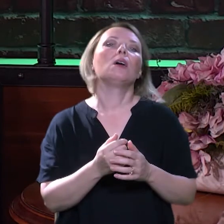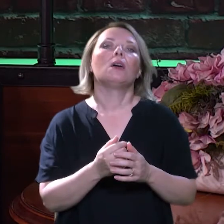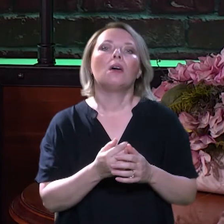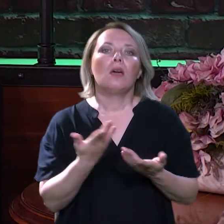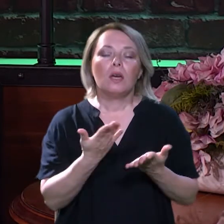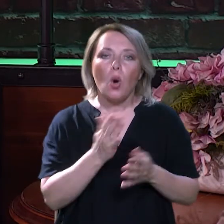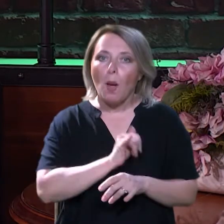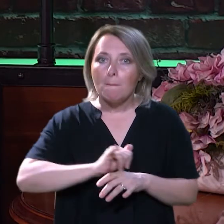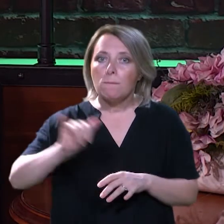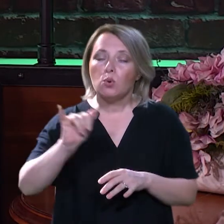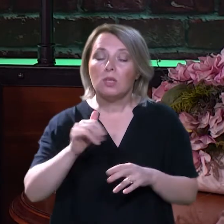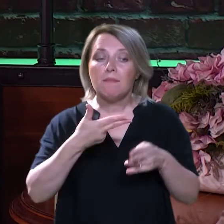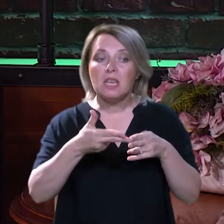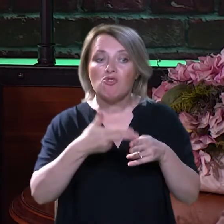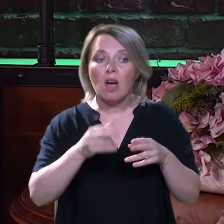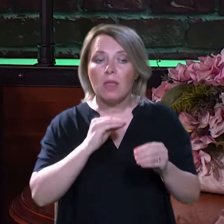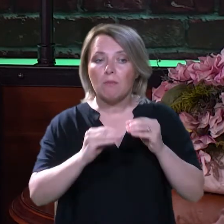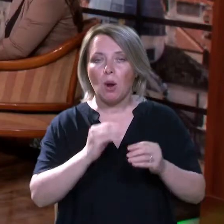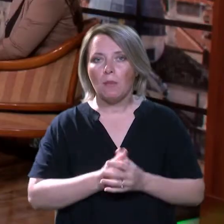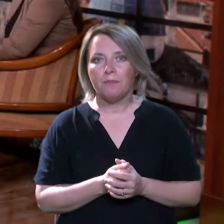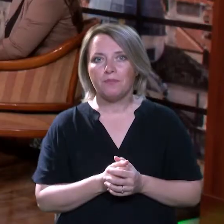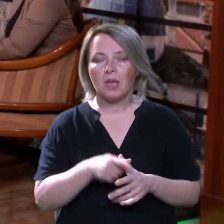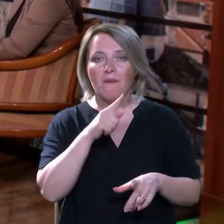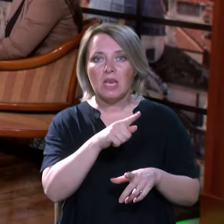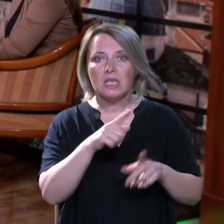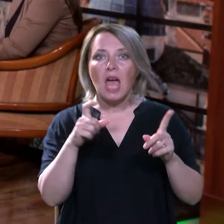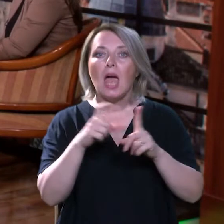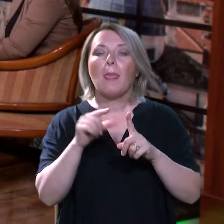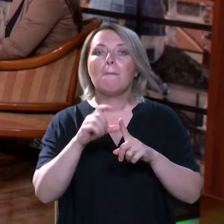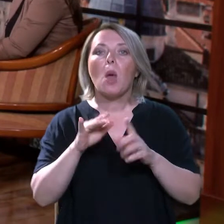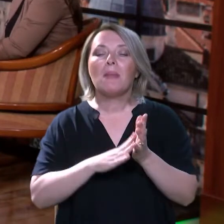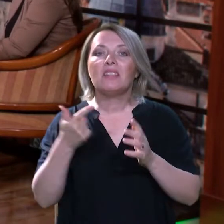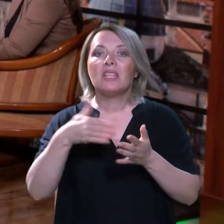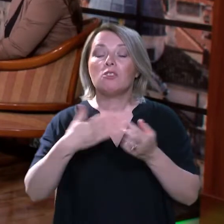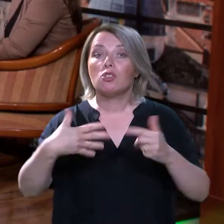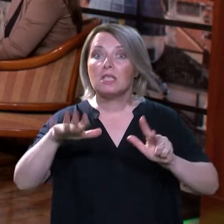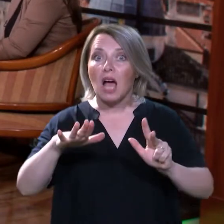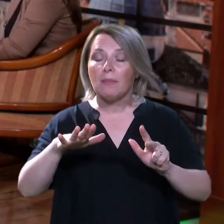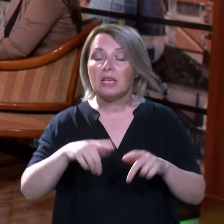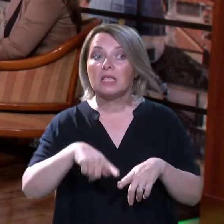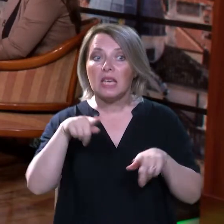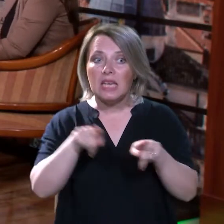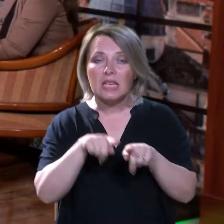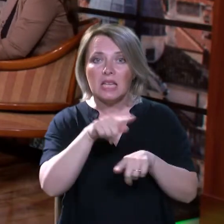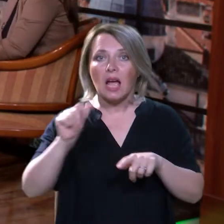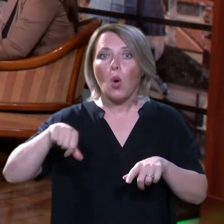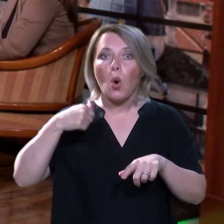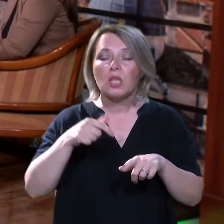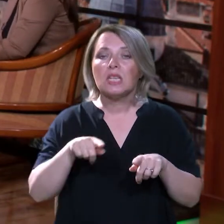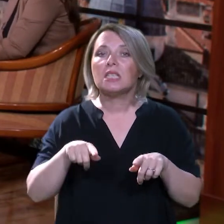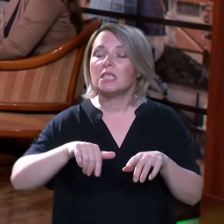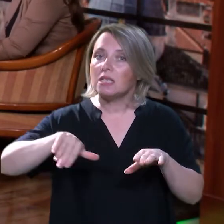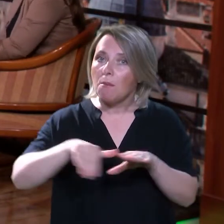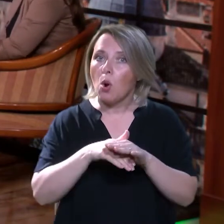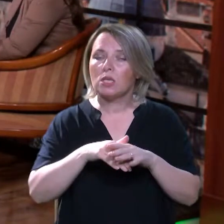i kojim putem ćemo rješavati. Vi ste i diplomirali 2018. i 2018. ste se i